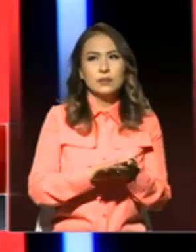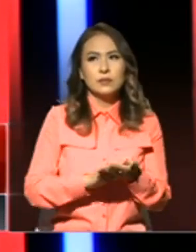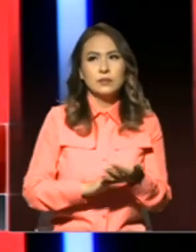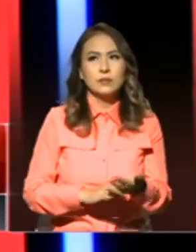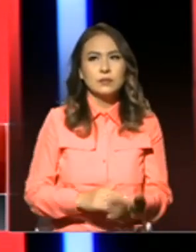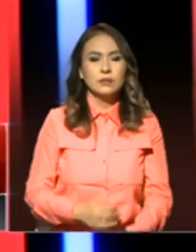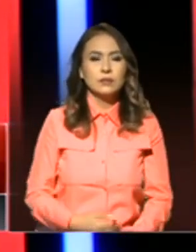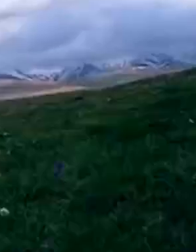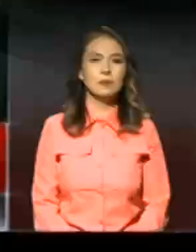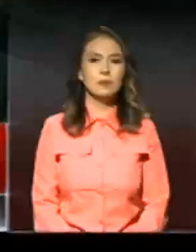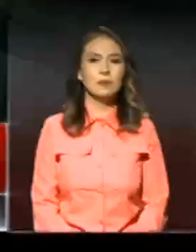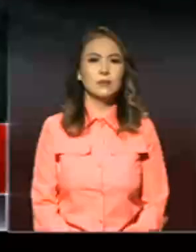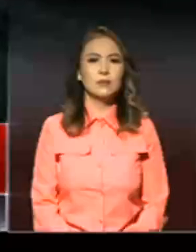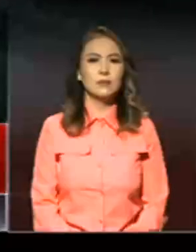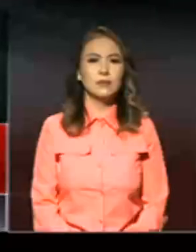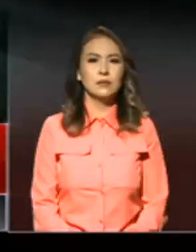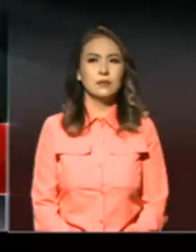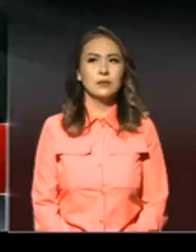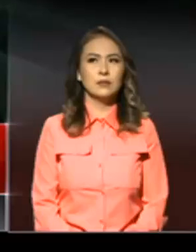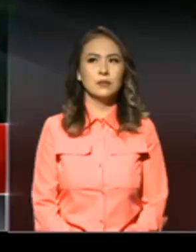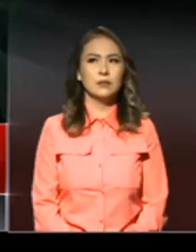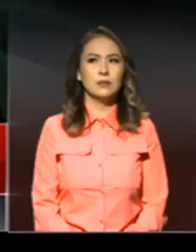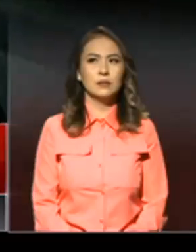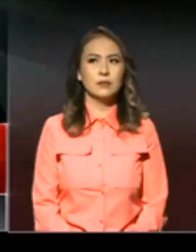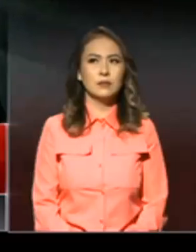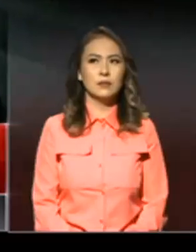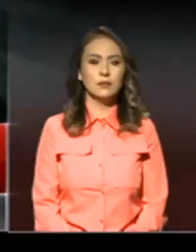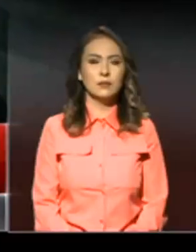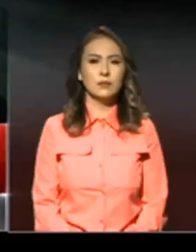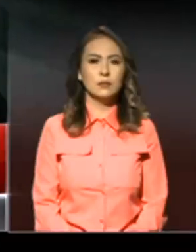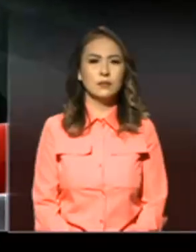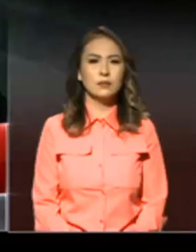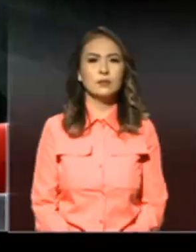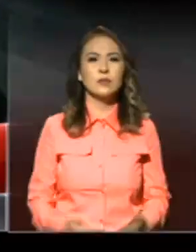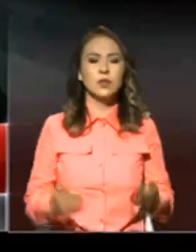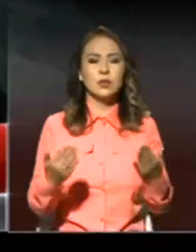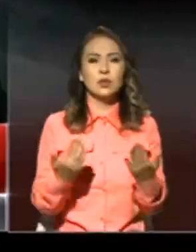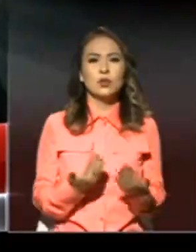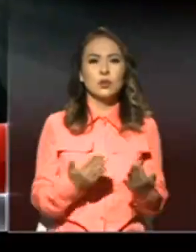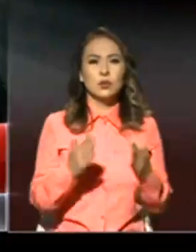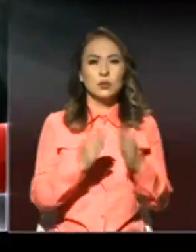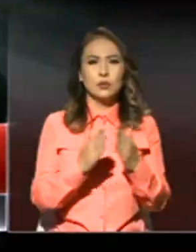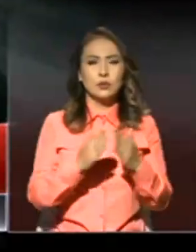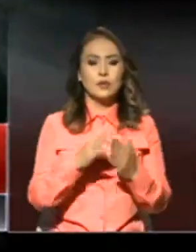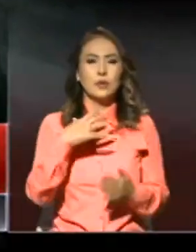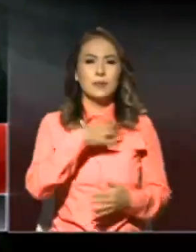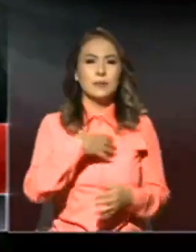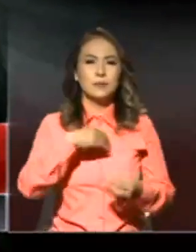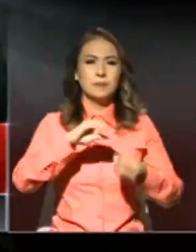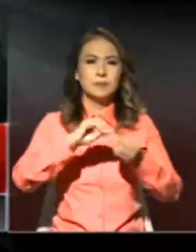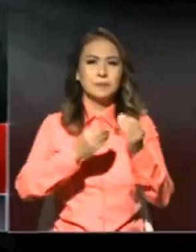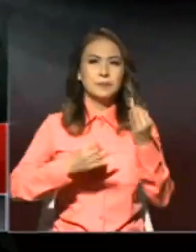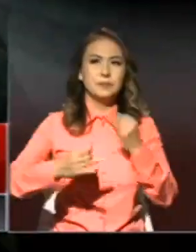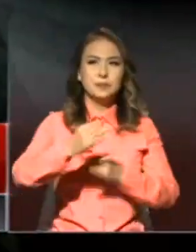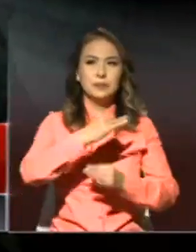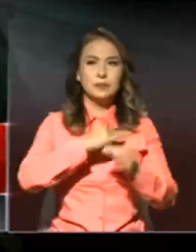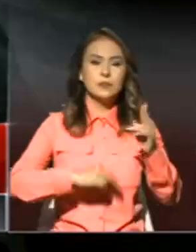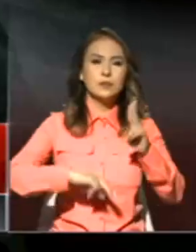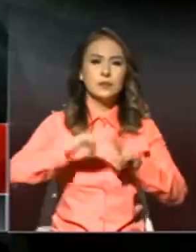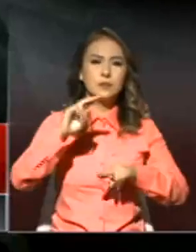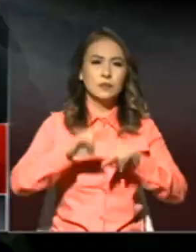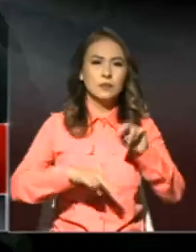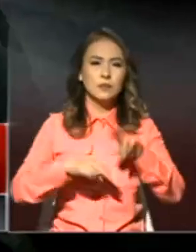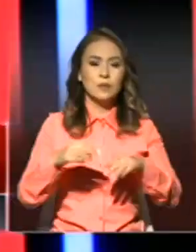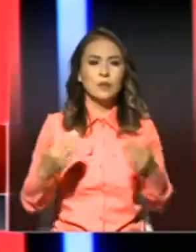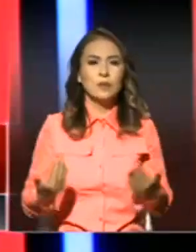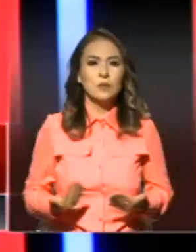әрі қарай жалғастырсақ. Біз тікелей эфирдеміз, осы тұрғын үй нарығындағы негізгі мәселелерді талқылап отырмыз. Енді құрылыс саласы болсын,